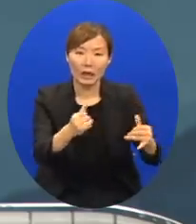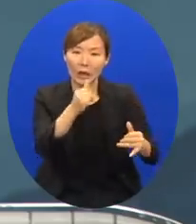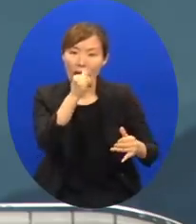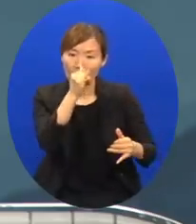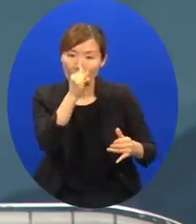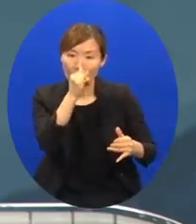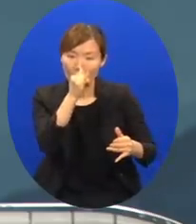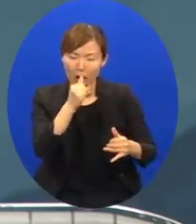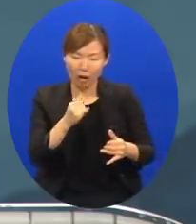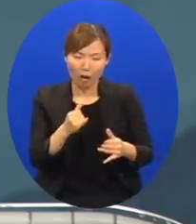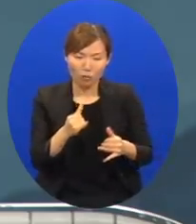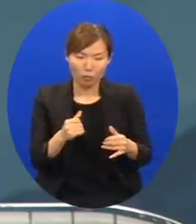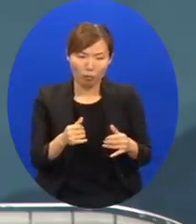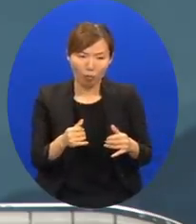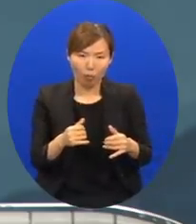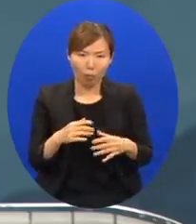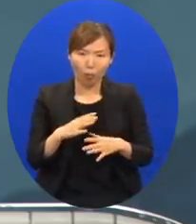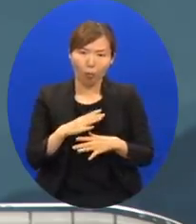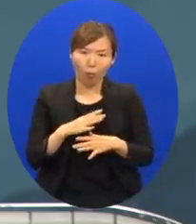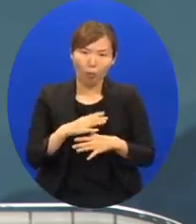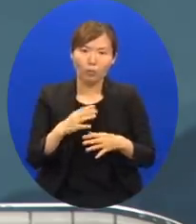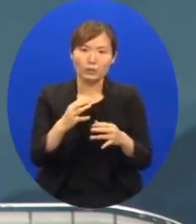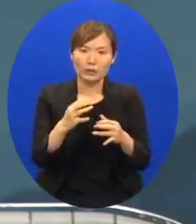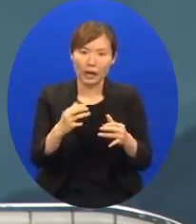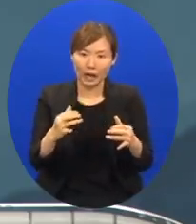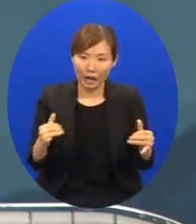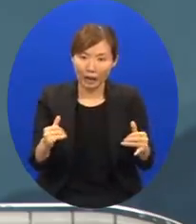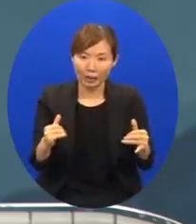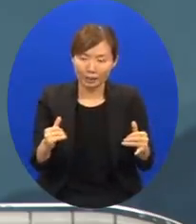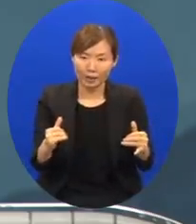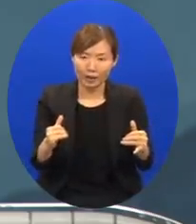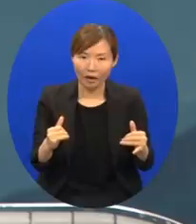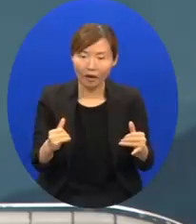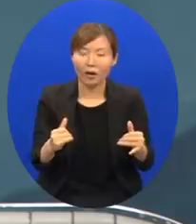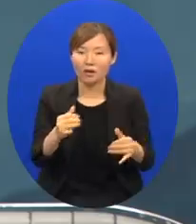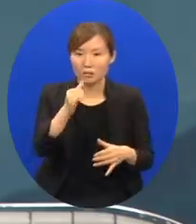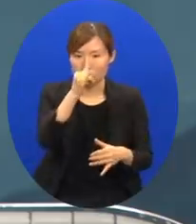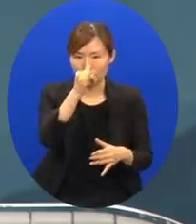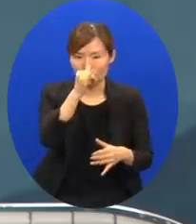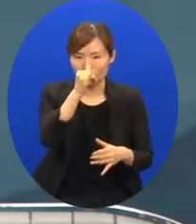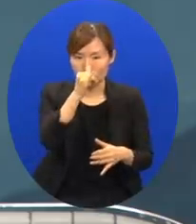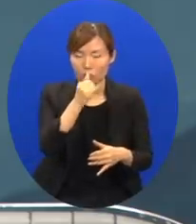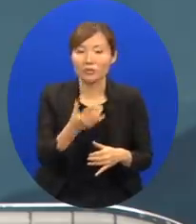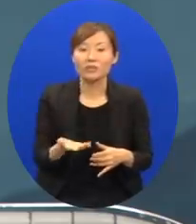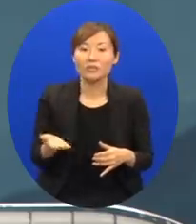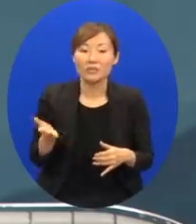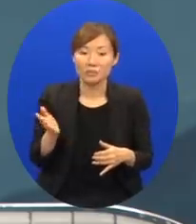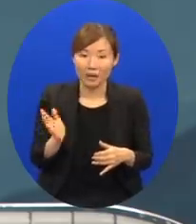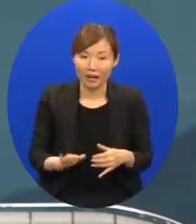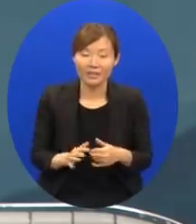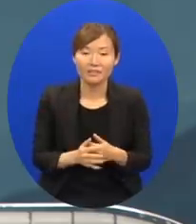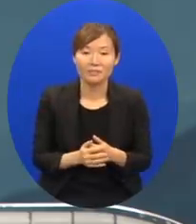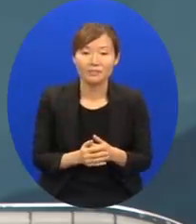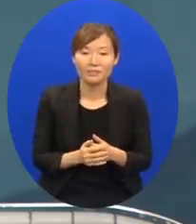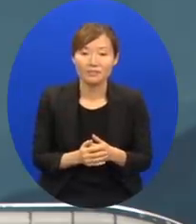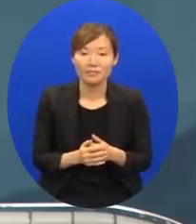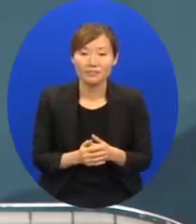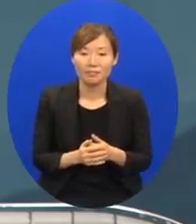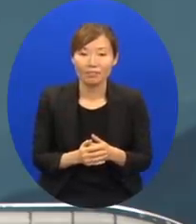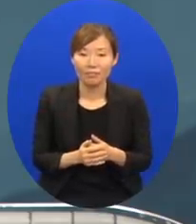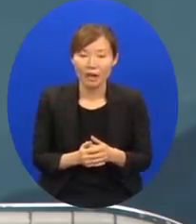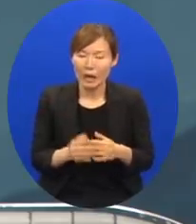이런 무서운 생각을 진화론적인 사고가 가지는게 읽게 무서운 것입니다 열등한 존재 는